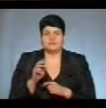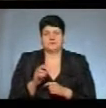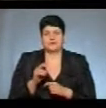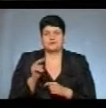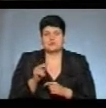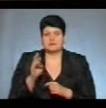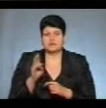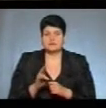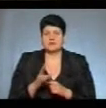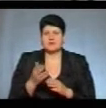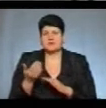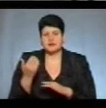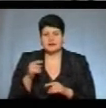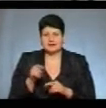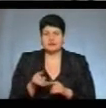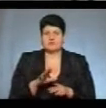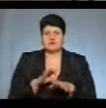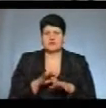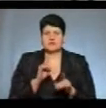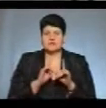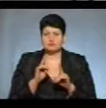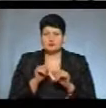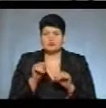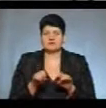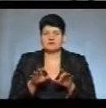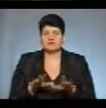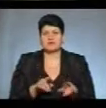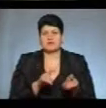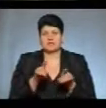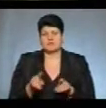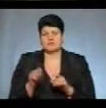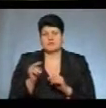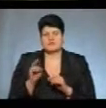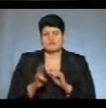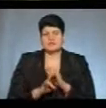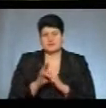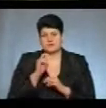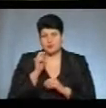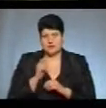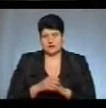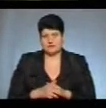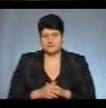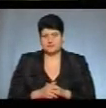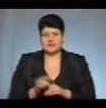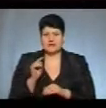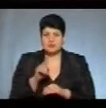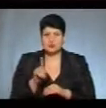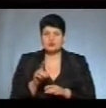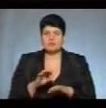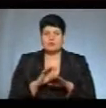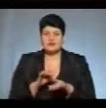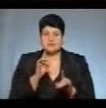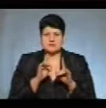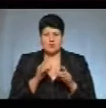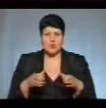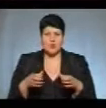Напередодні, 20 січня, жителі села провели збори. На них вирішили перейти до Православної церкви України. Для того, щоб провести збори громади,